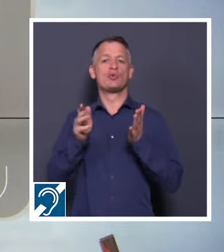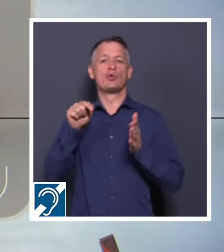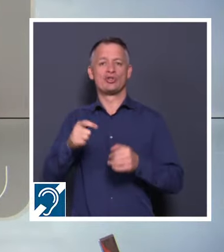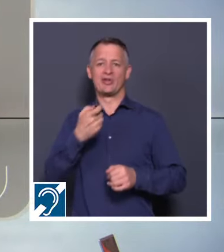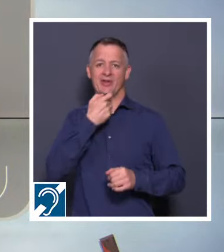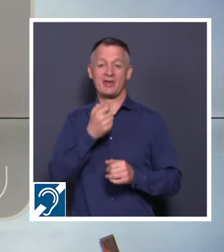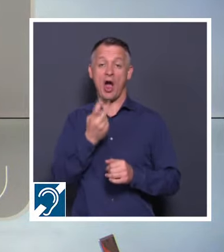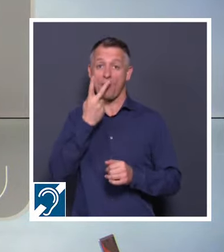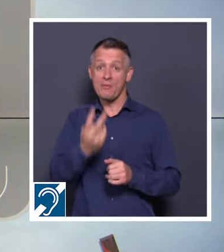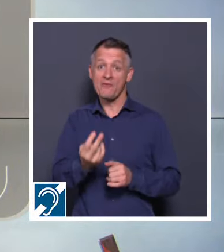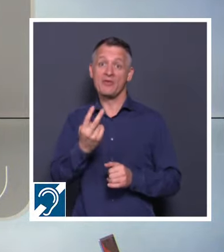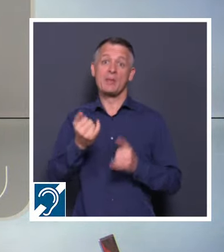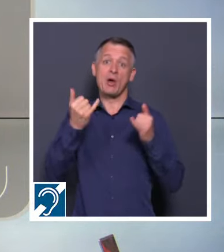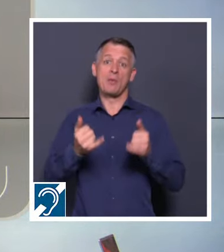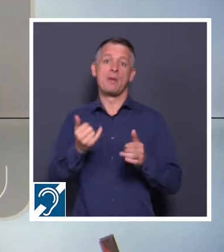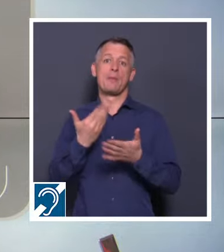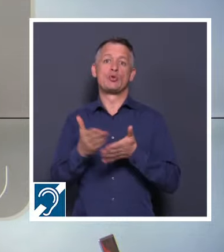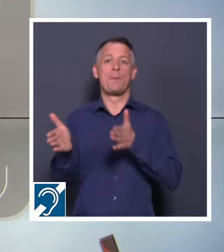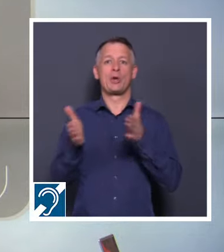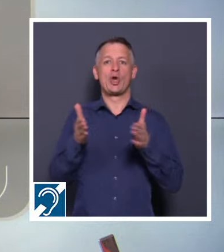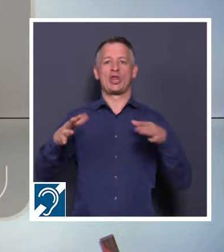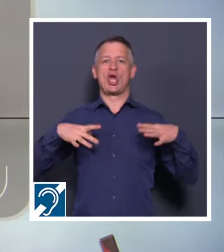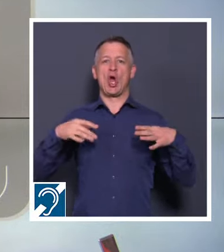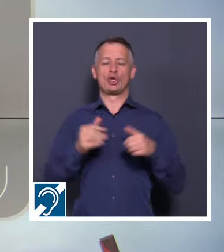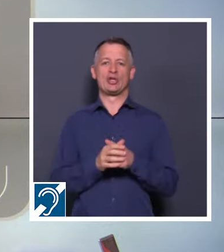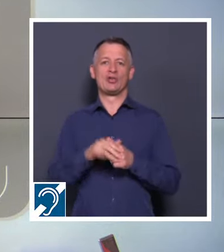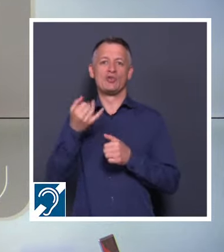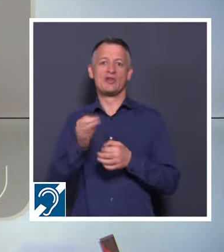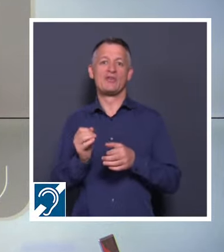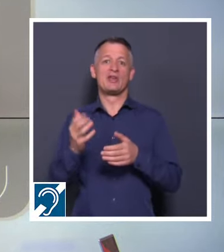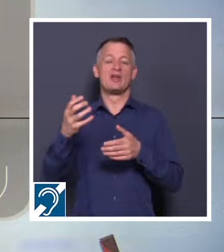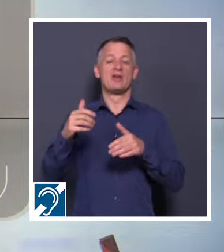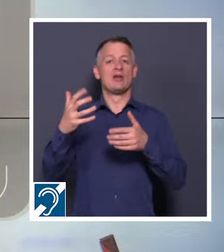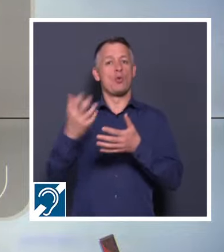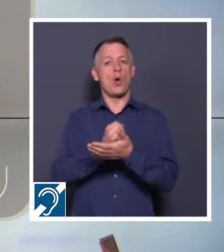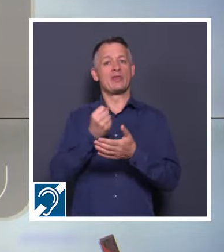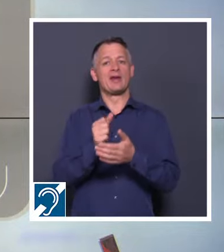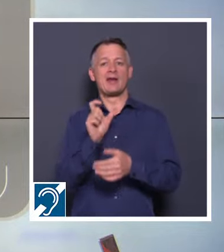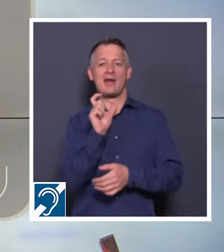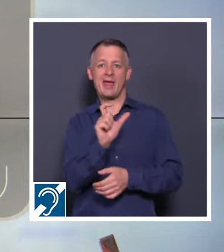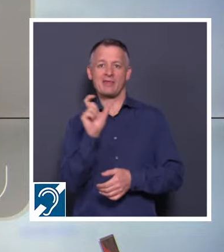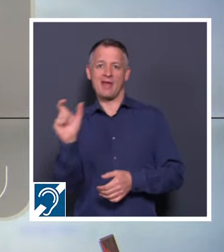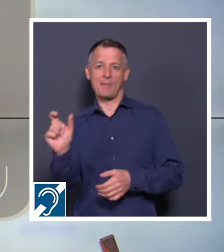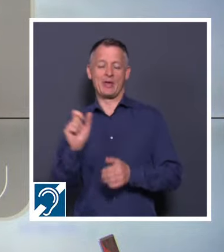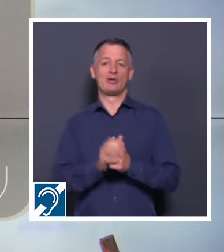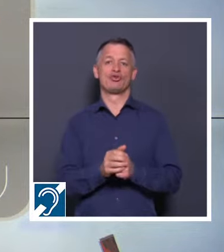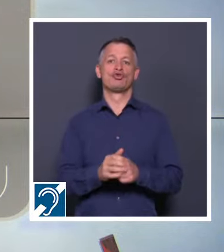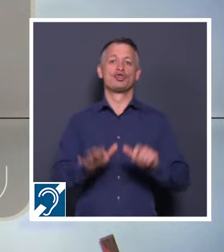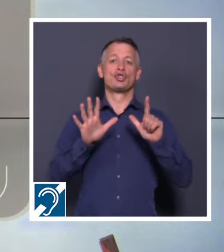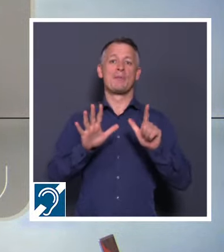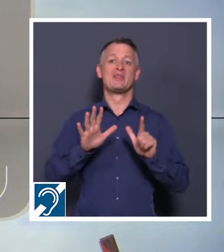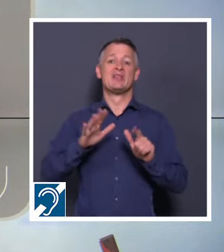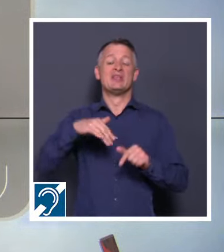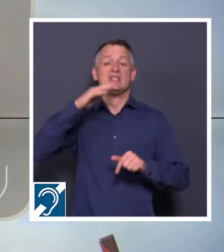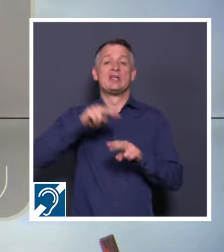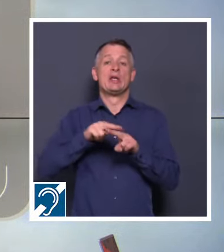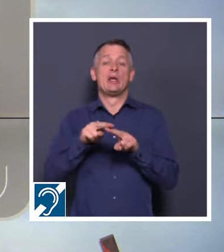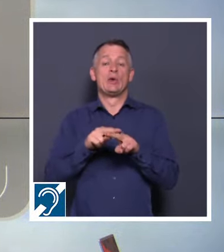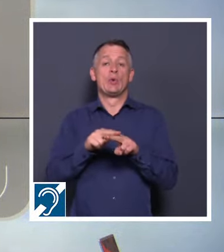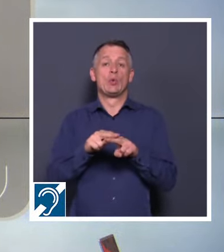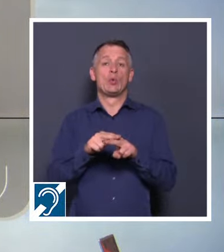perioada concediilor. Vor fi luate în etape concediile de 7 zile. Cum sunt